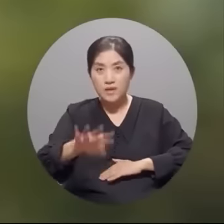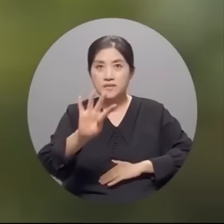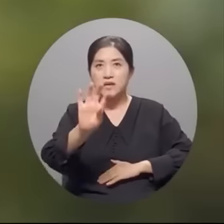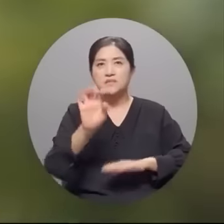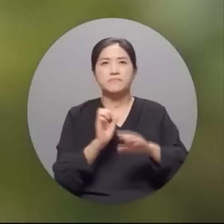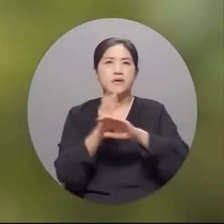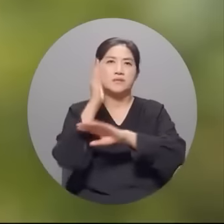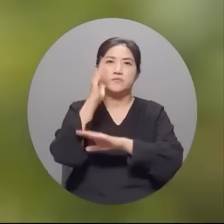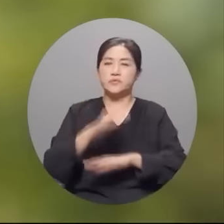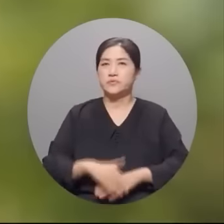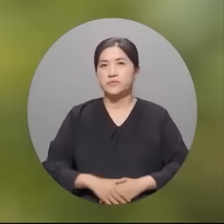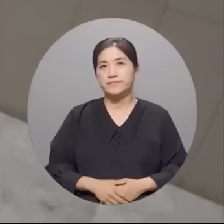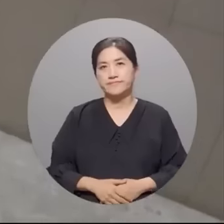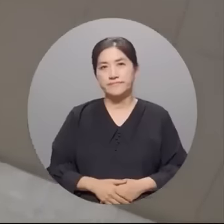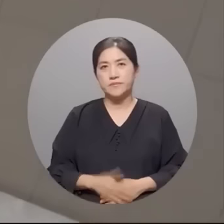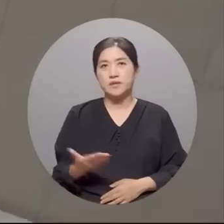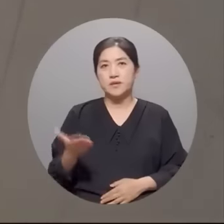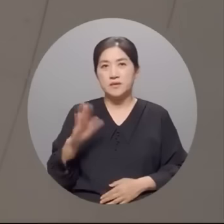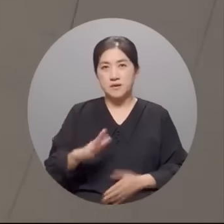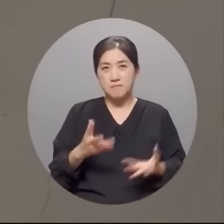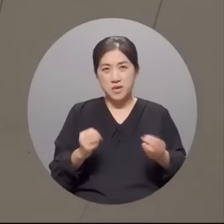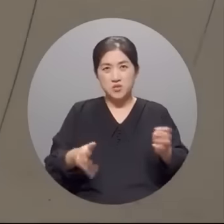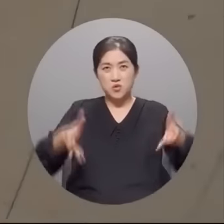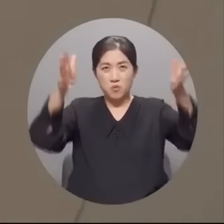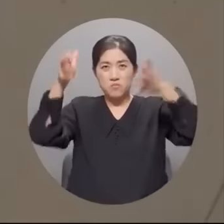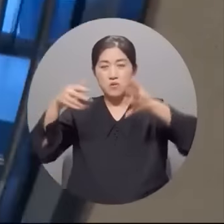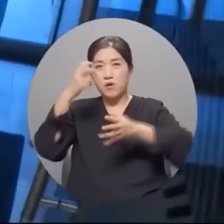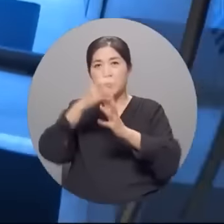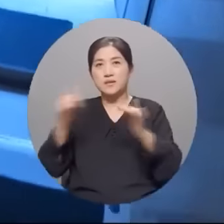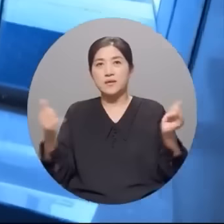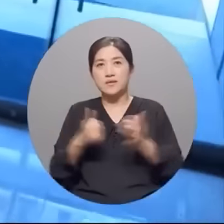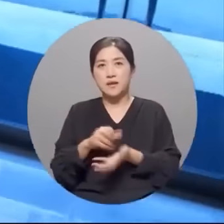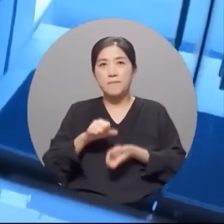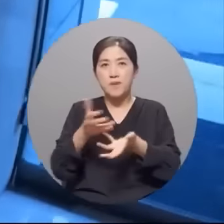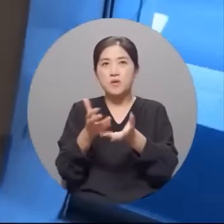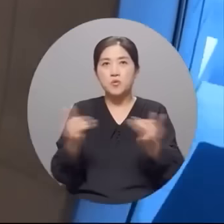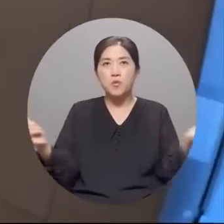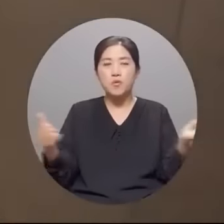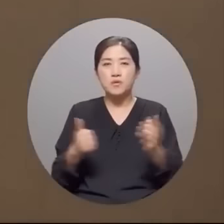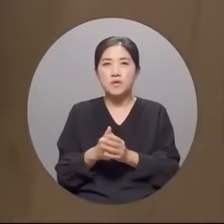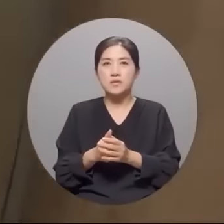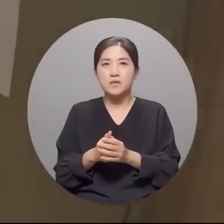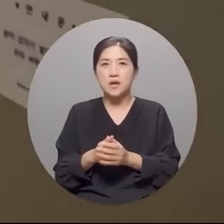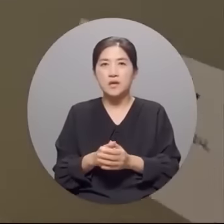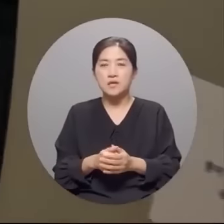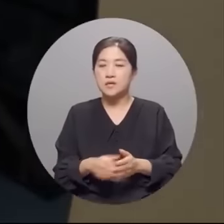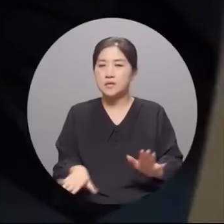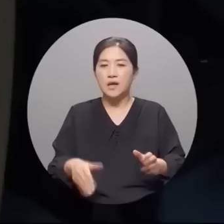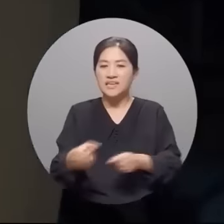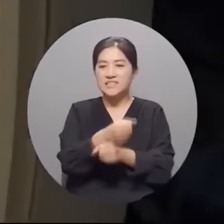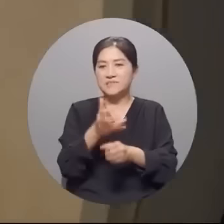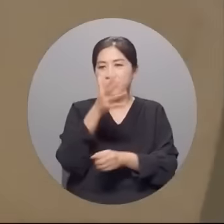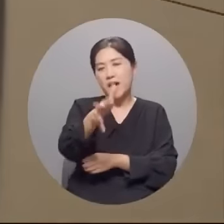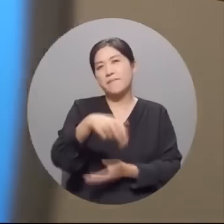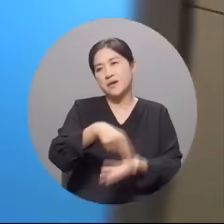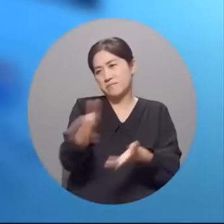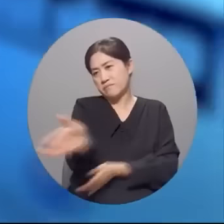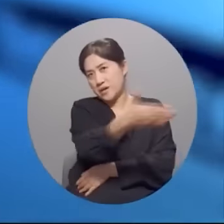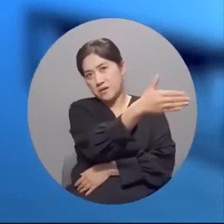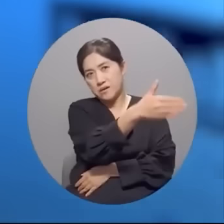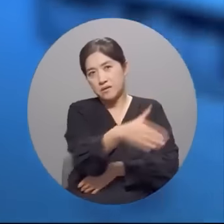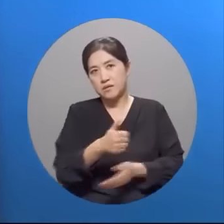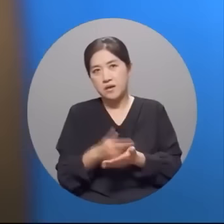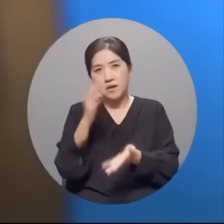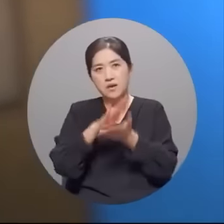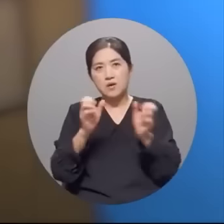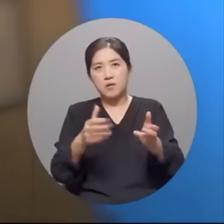40도를 넘었습니다. 그런데도 많은 건물 관리인들은 배달 노동자들에게 화물용 엘리베이터 이용을 요구합니다. 에어컨 안